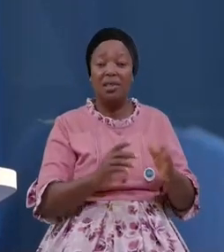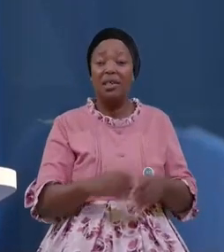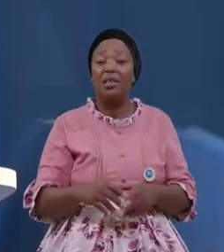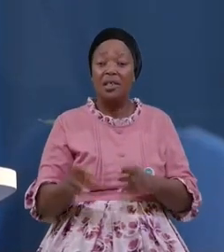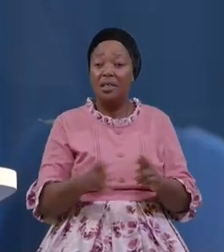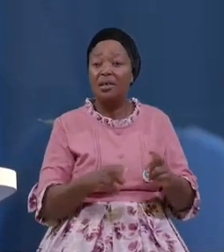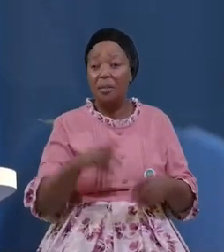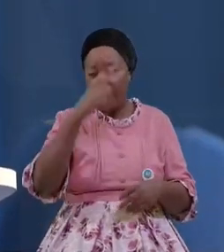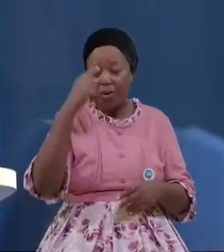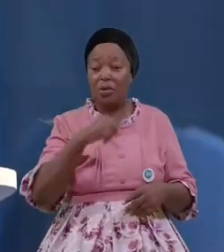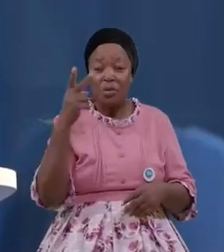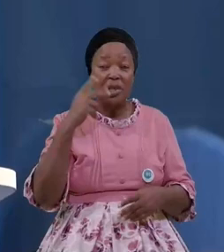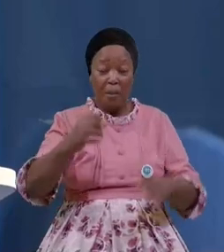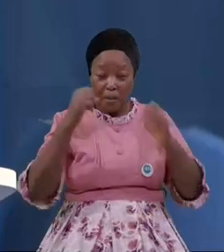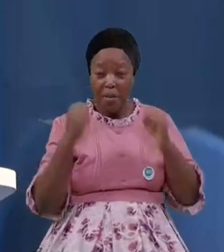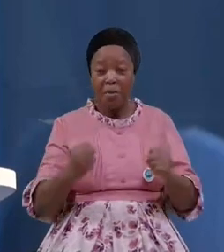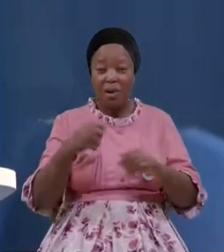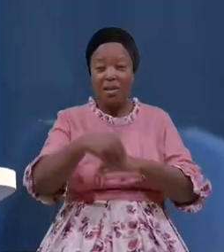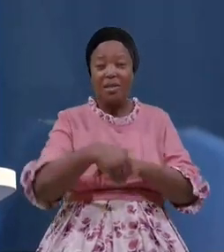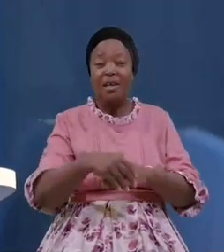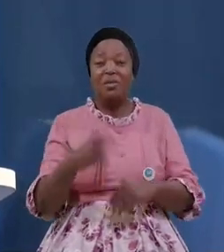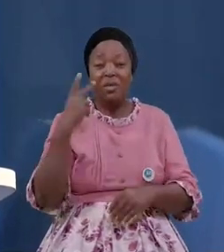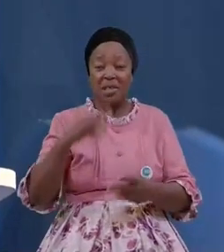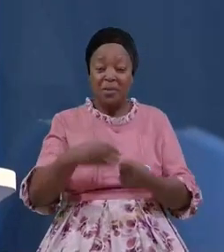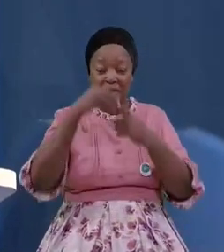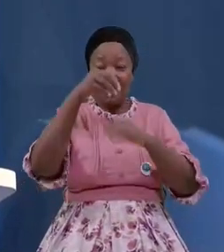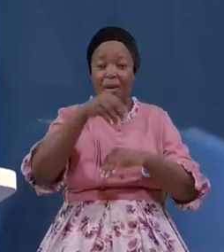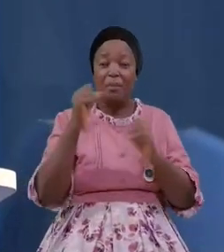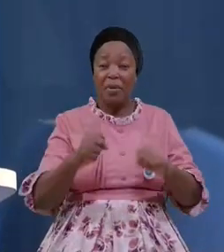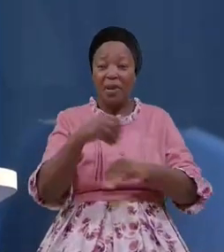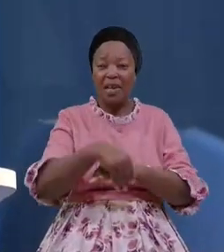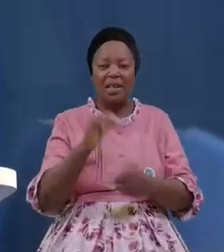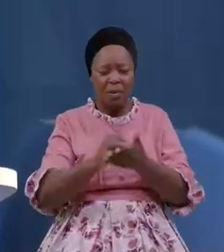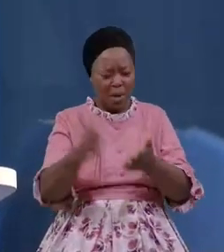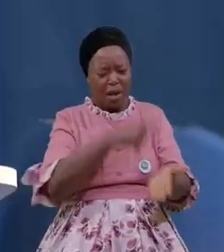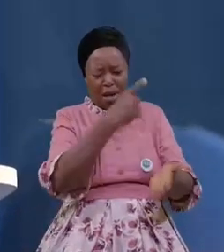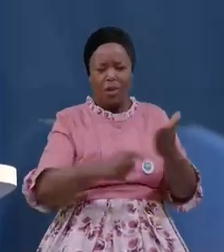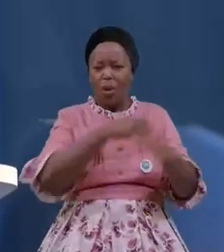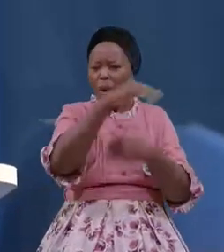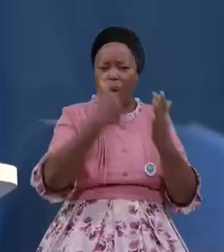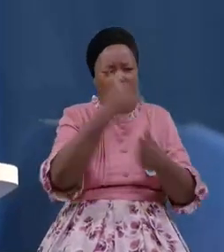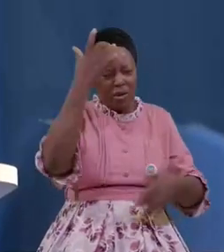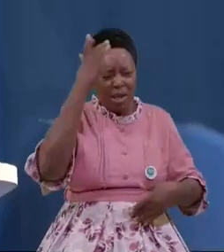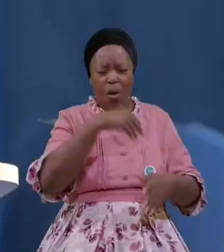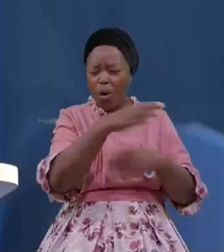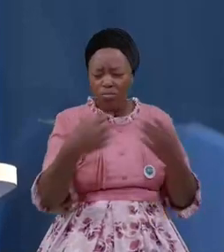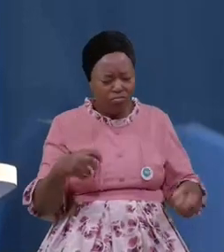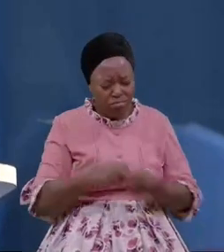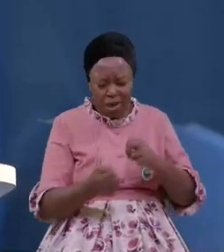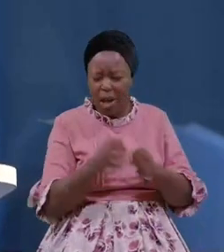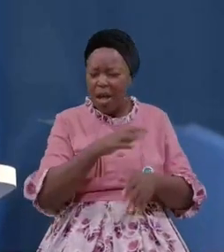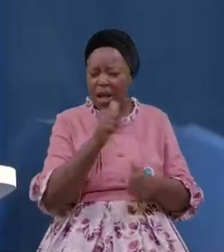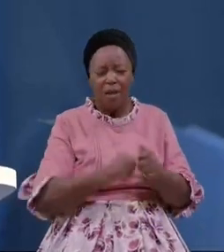ce soir c'est une nuit de puissance spéciale qui efface tout